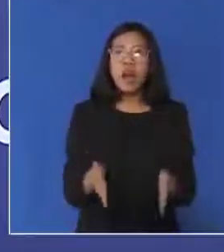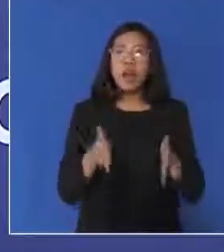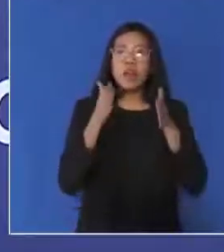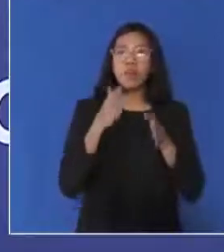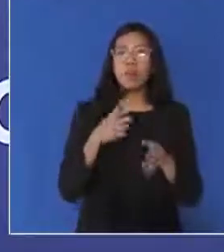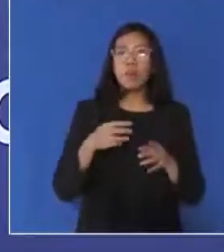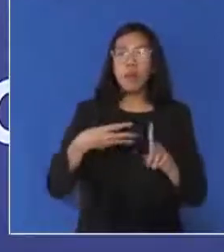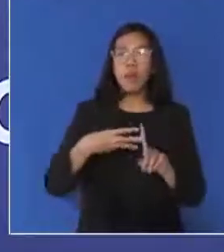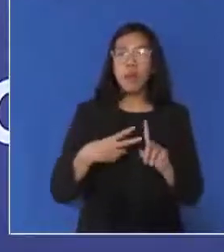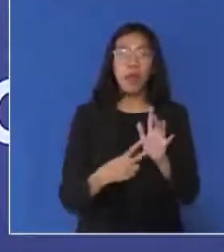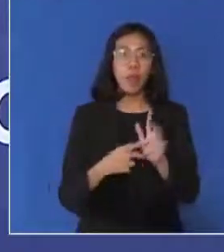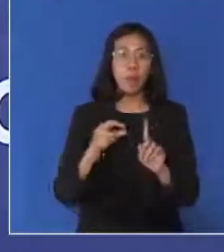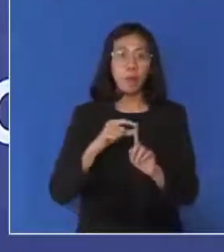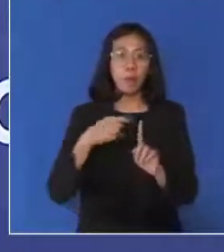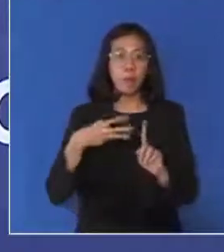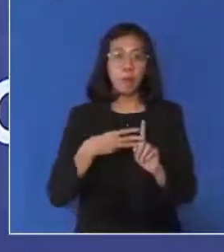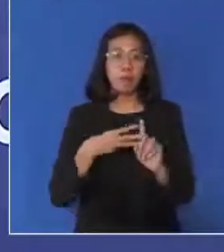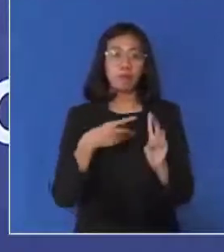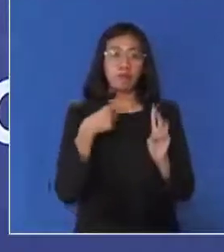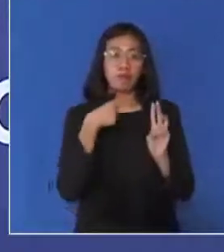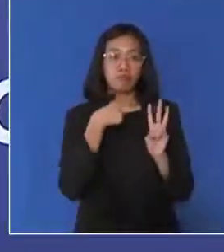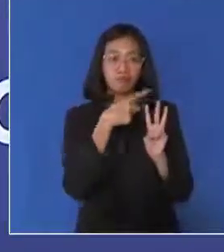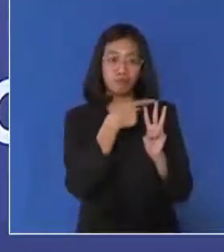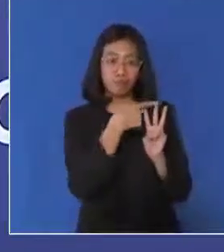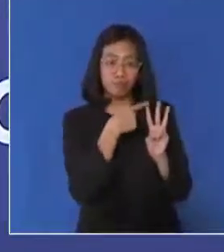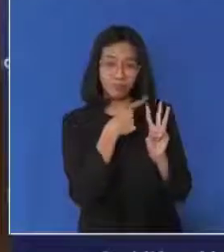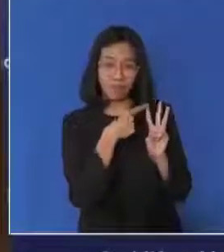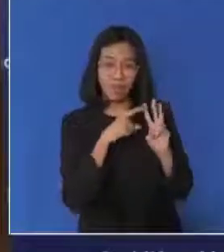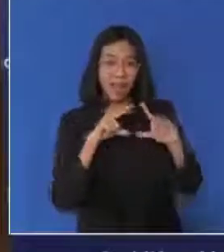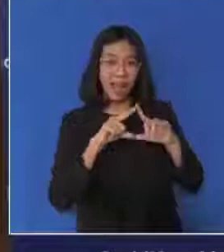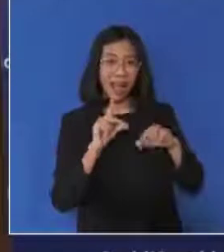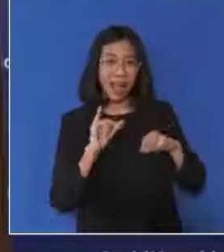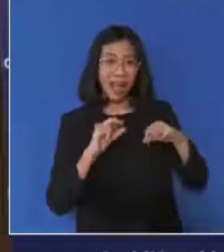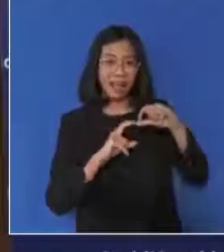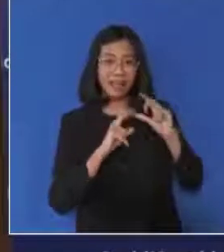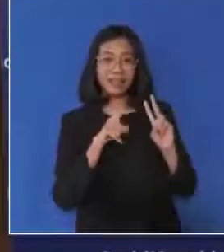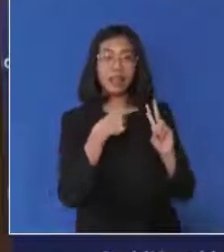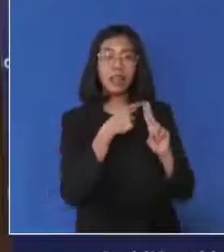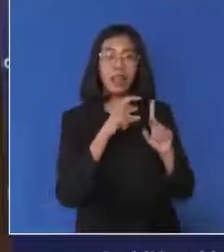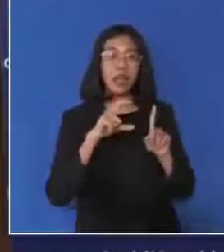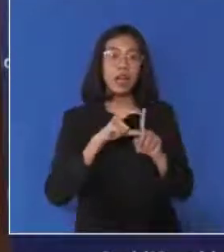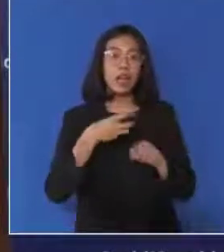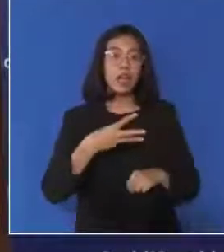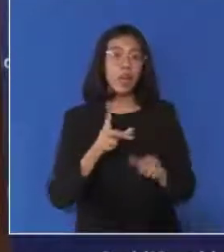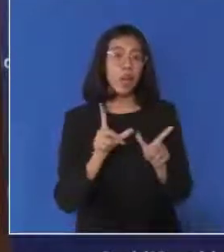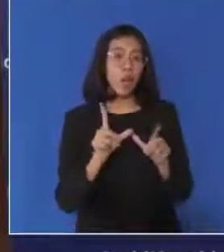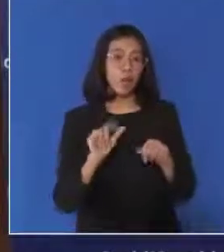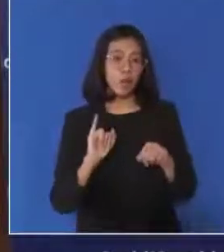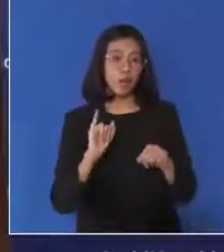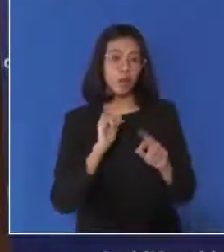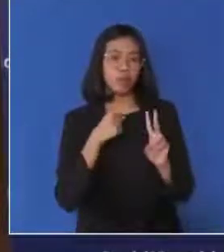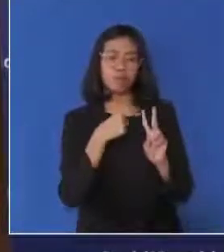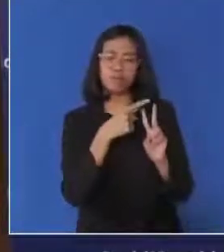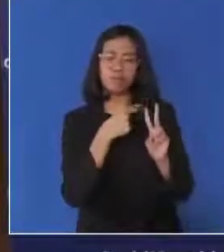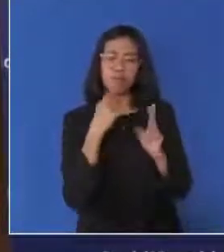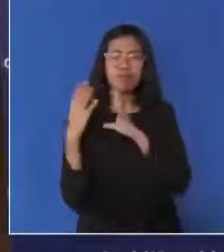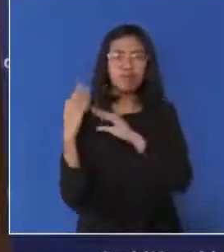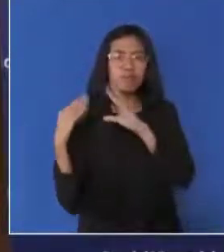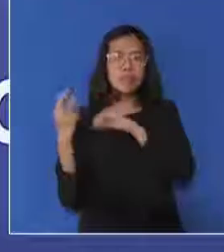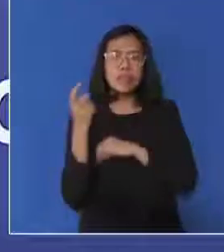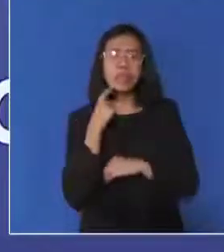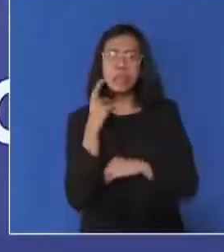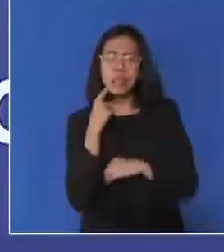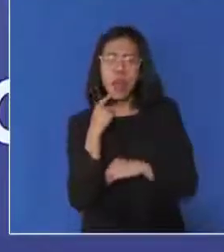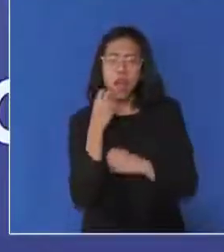dan sudah bersama dengan Mbak Dewi juga Mas Haris dari makindo kita akan sama-sama membahas tentang